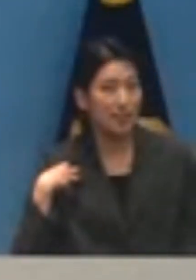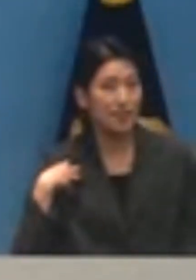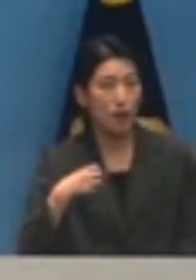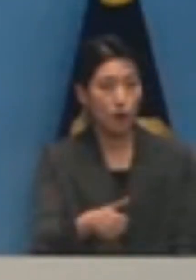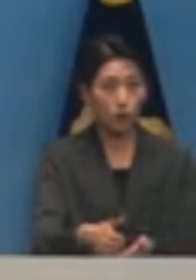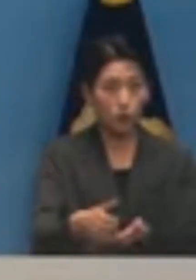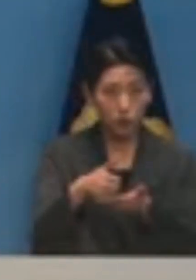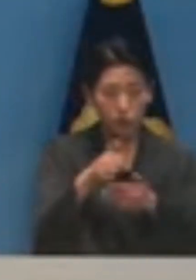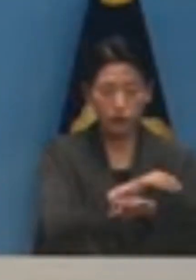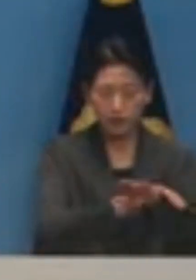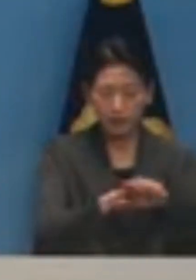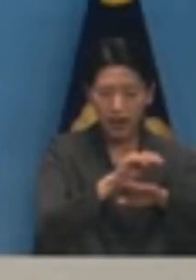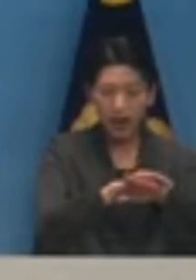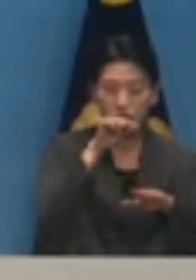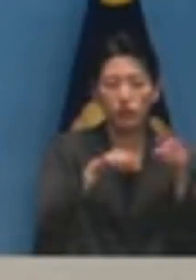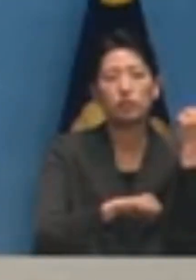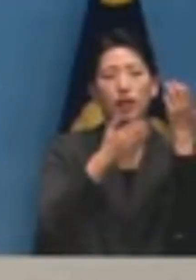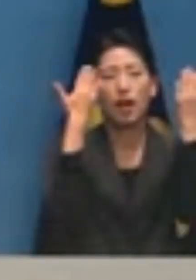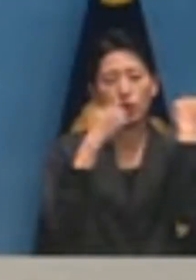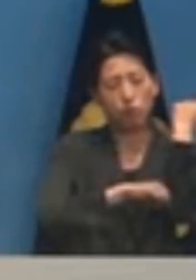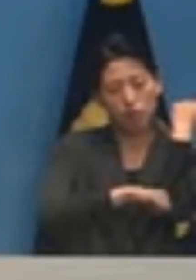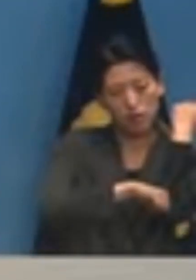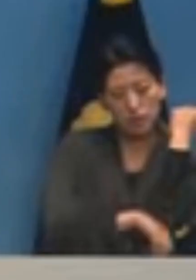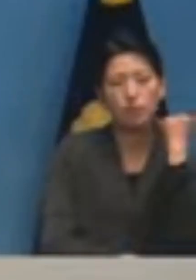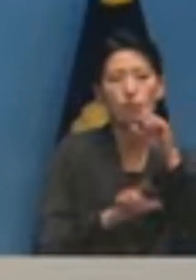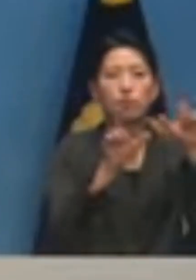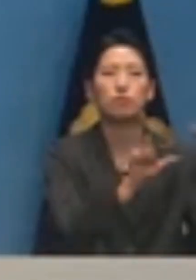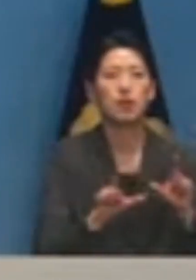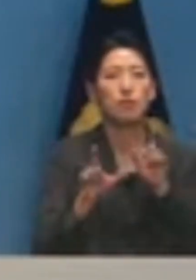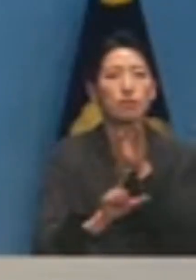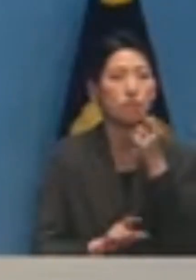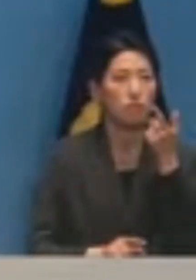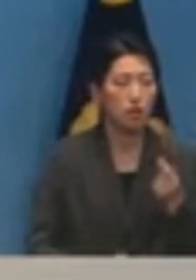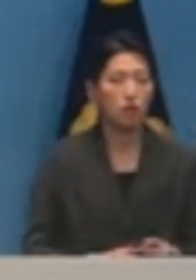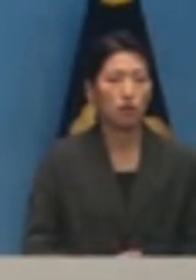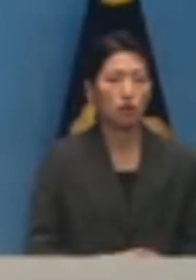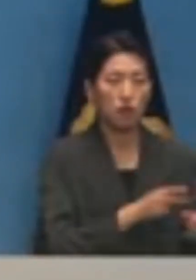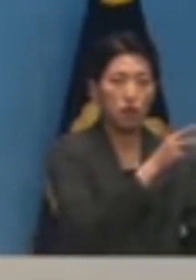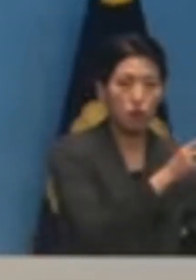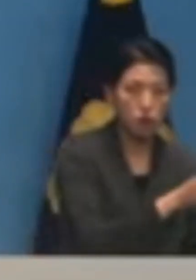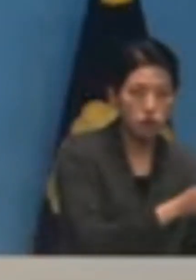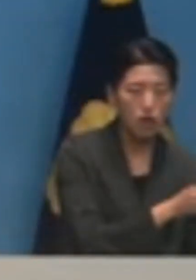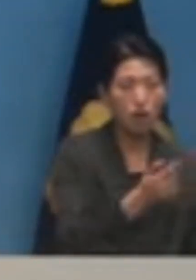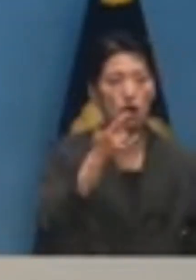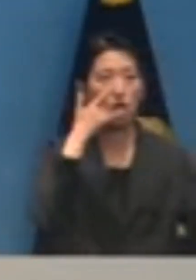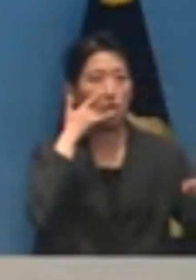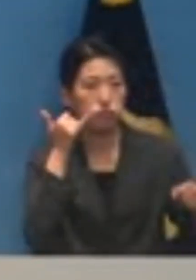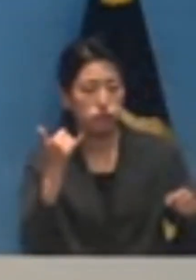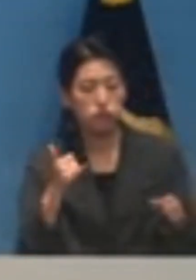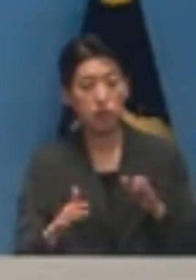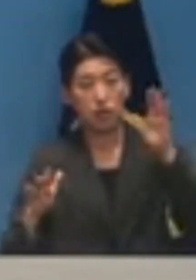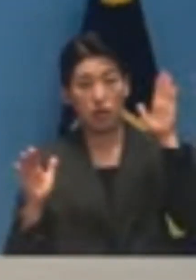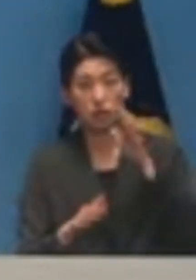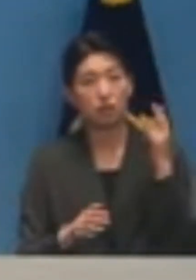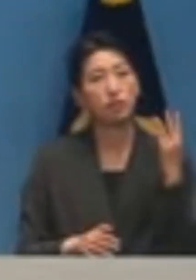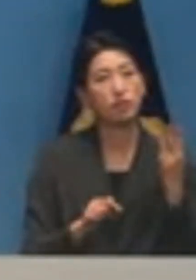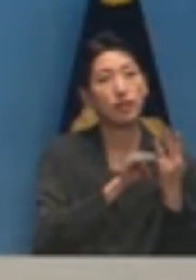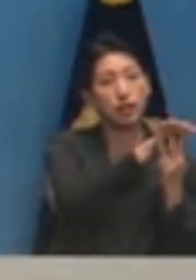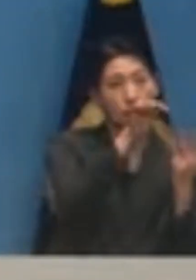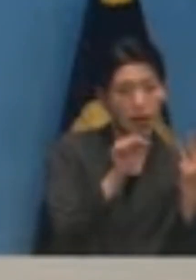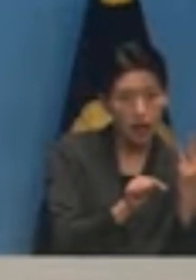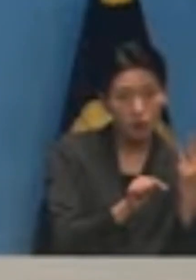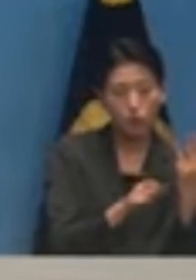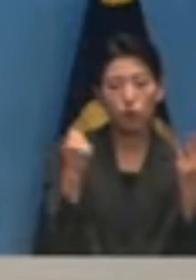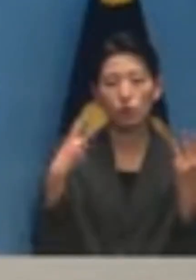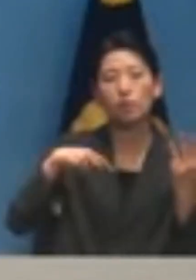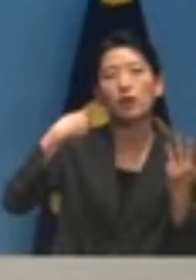존중되는 학교가 기본 중에 기본인 것입니다. 교사, 학부모, 학생, 교육 이